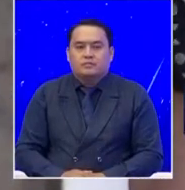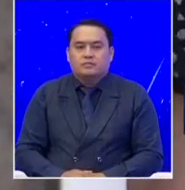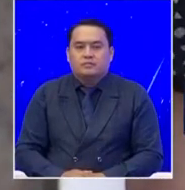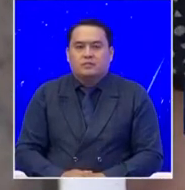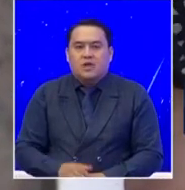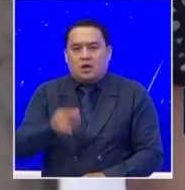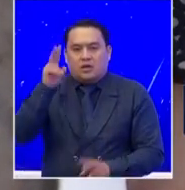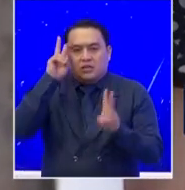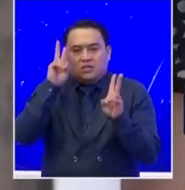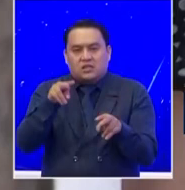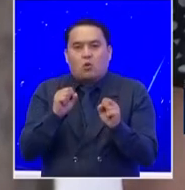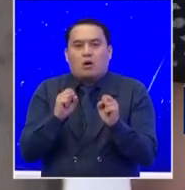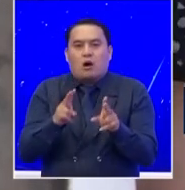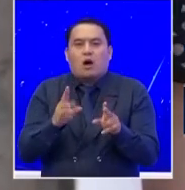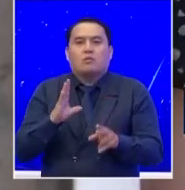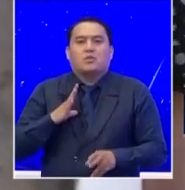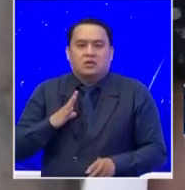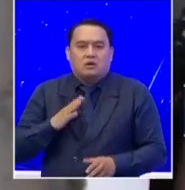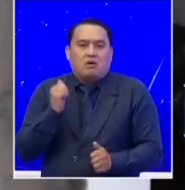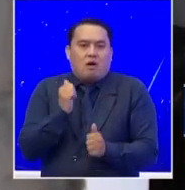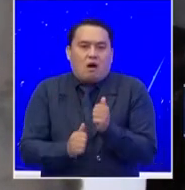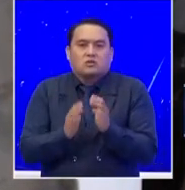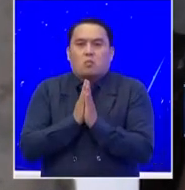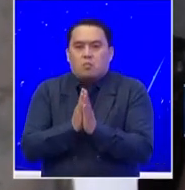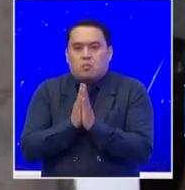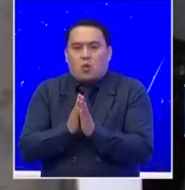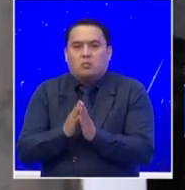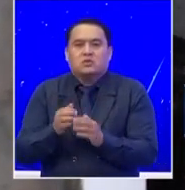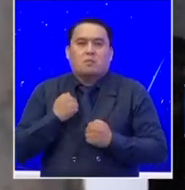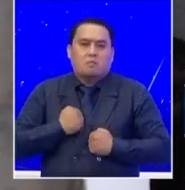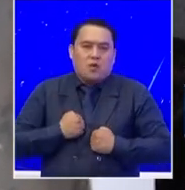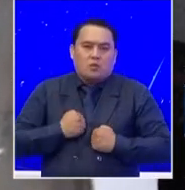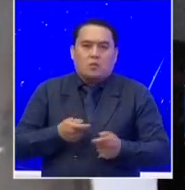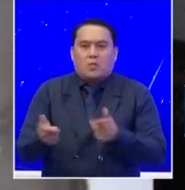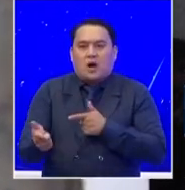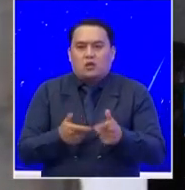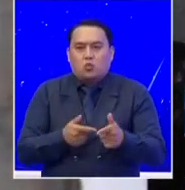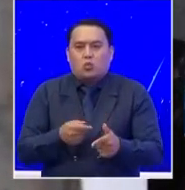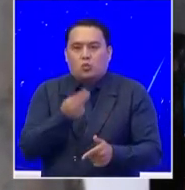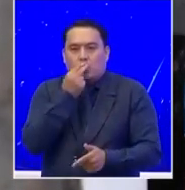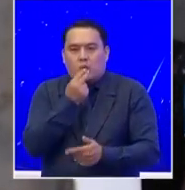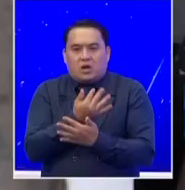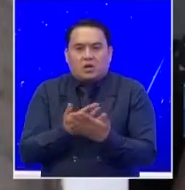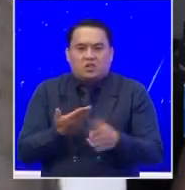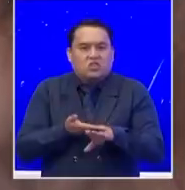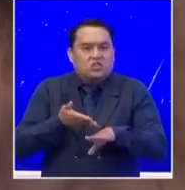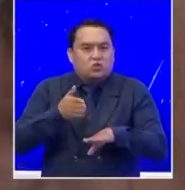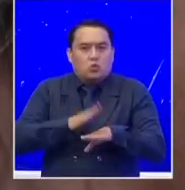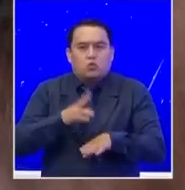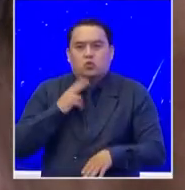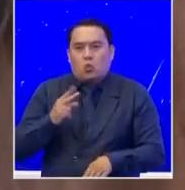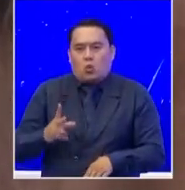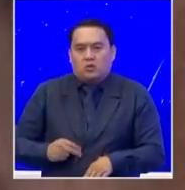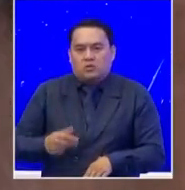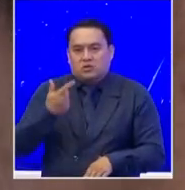Я не знаю, как мне быть. Приходится каждый раз просить помыть меня, приготовить еду и прочее. Мне очень тяжело. Дочка сама